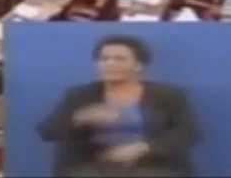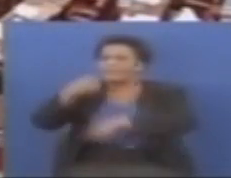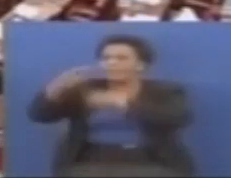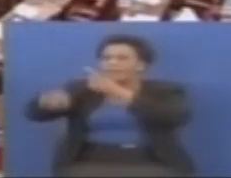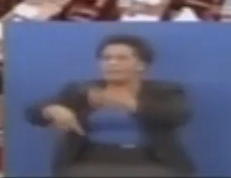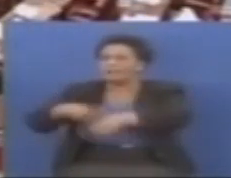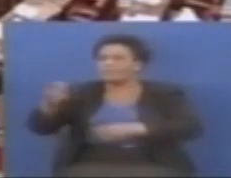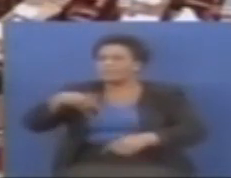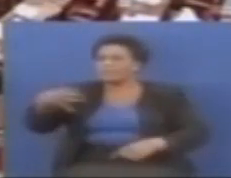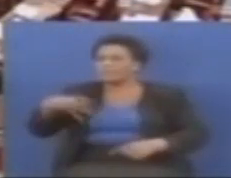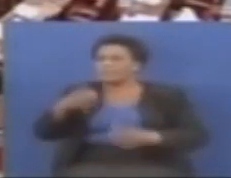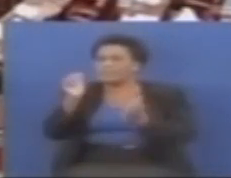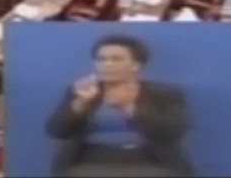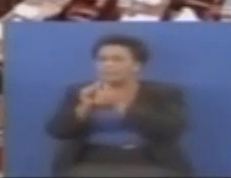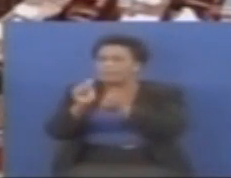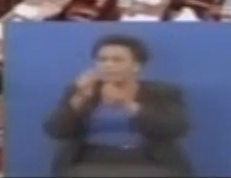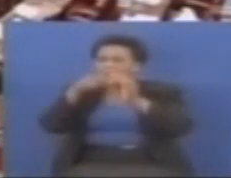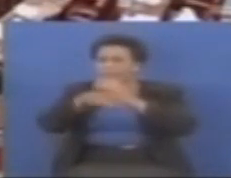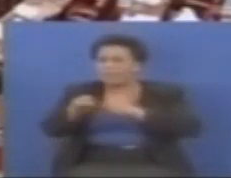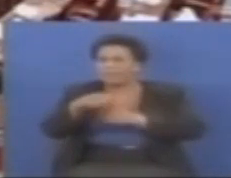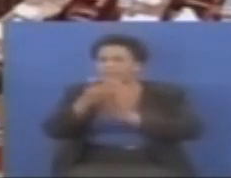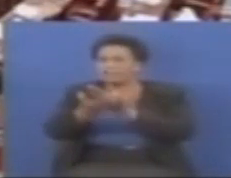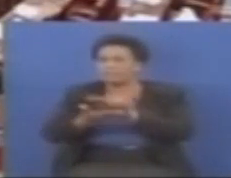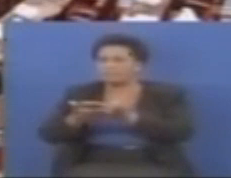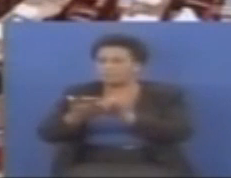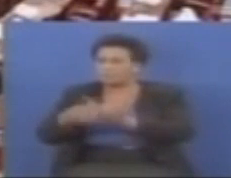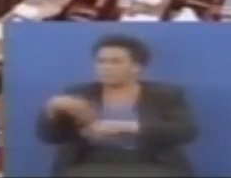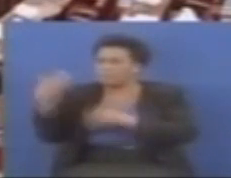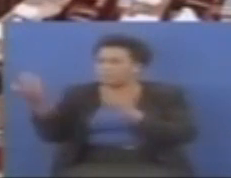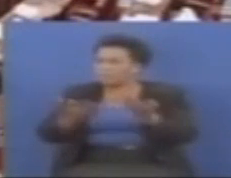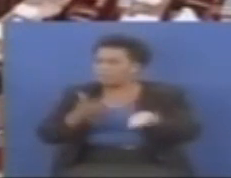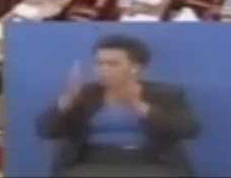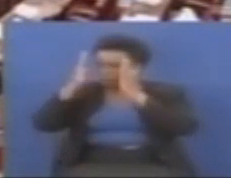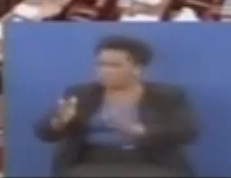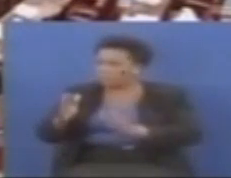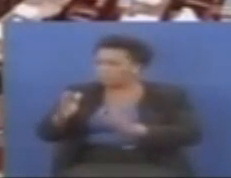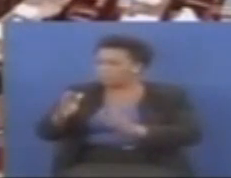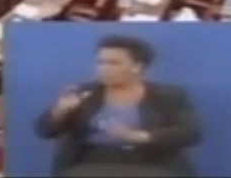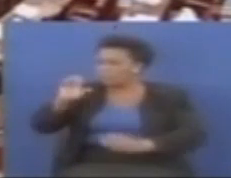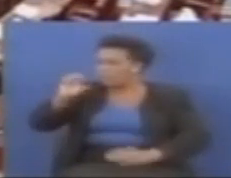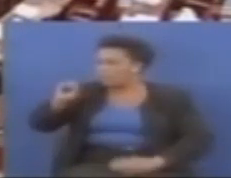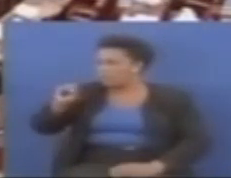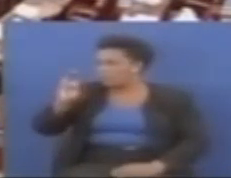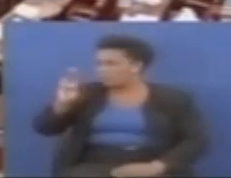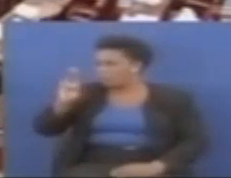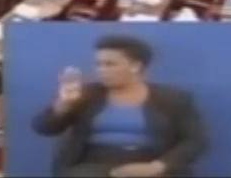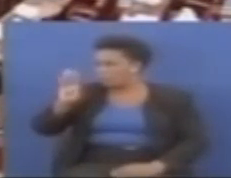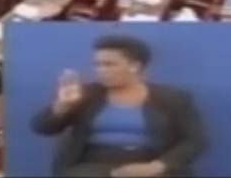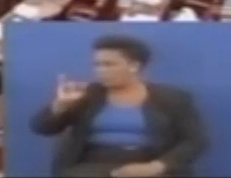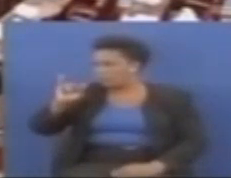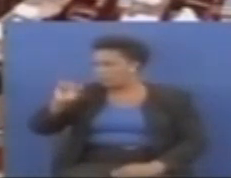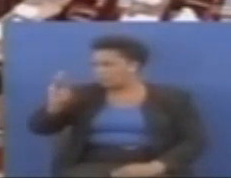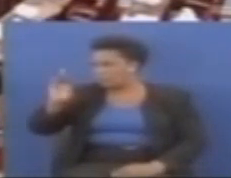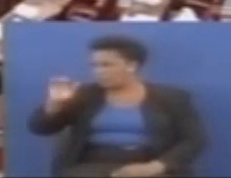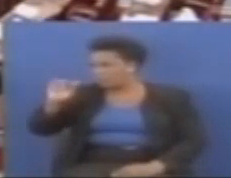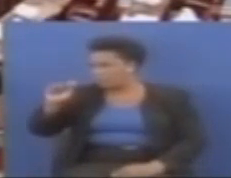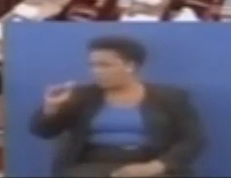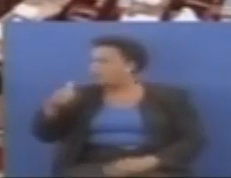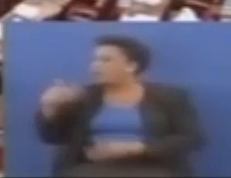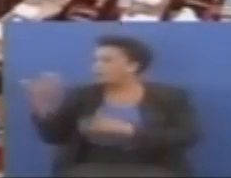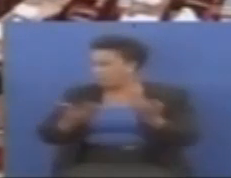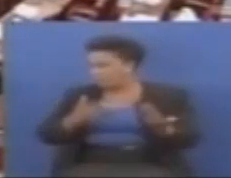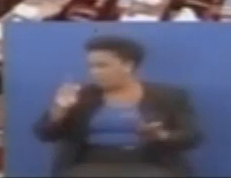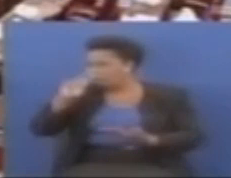Mheshimiwa Naibu Spika, naomba kujibu swali la nyongeza la Mheshimiwa Kaigi kama ifuatavyo. Ni kweli mazao ya maparachichi